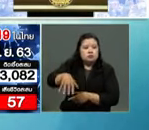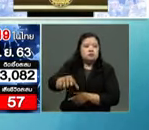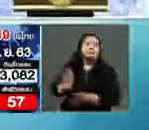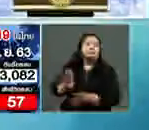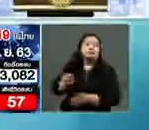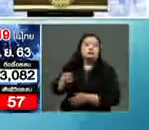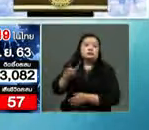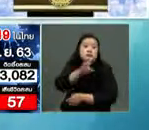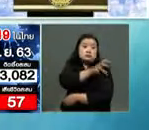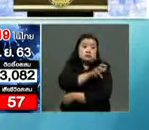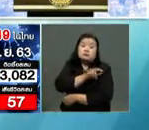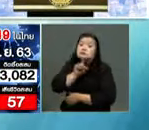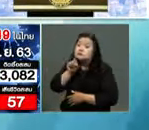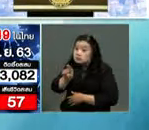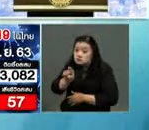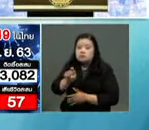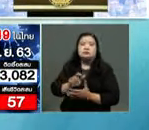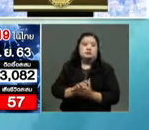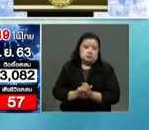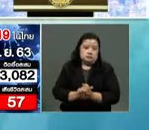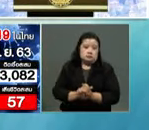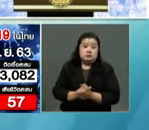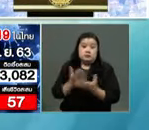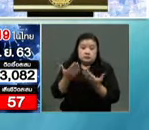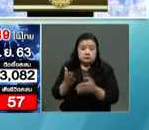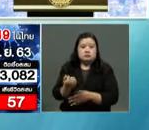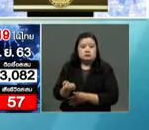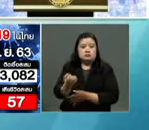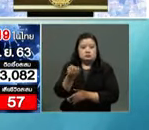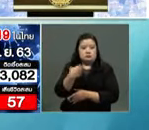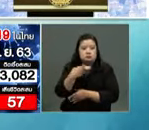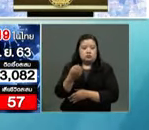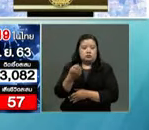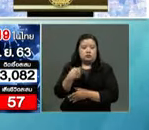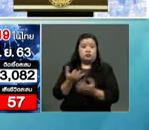อ่าแฮปเปิ้ลไปนะครับอย่างเป็นทางการนะครับก็ได้คำตอบจากAppleว่านะครับ Apple